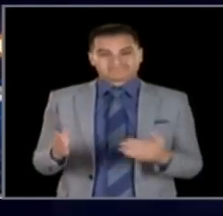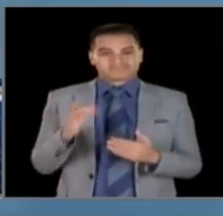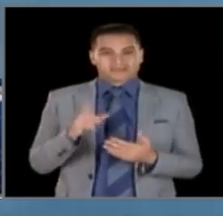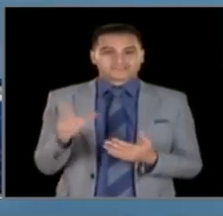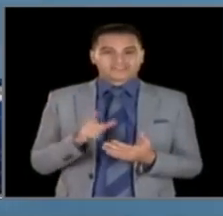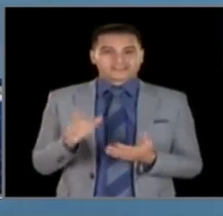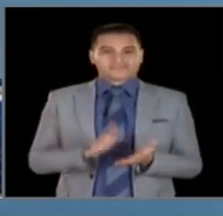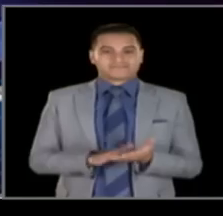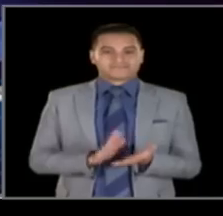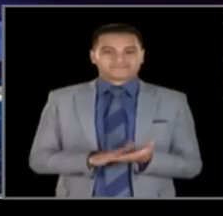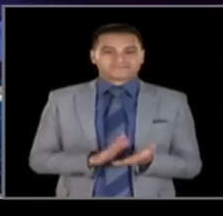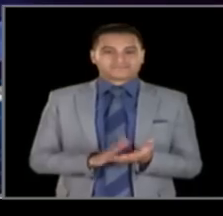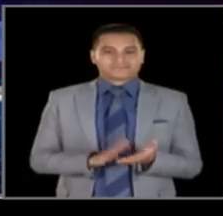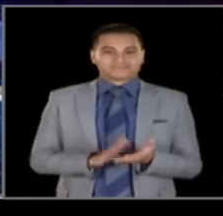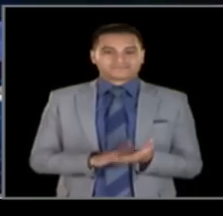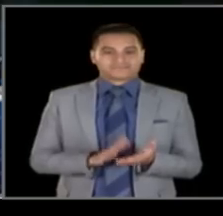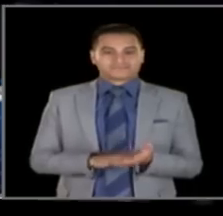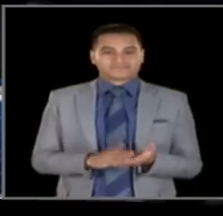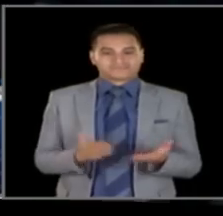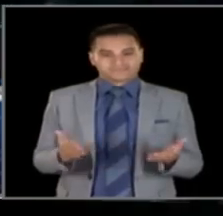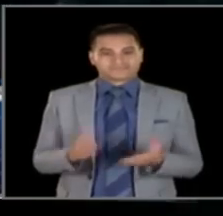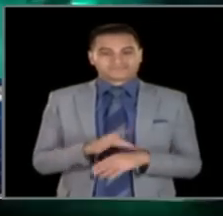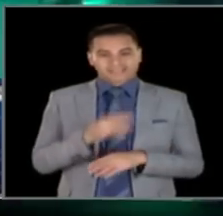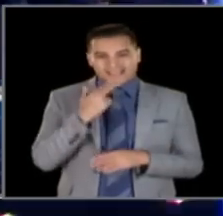إجابة صحيحة، برافو عليك يا شادية. جوارزك يا شادية.